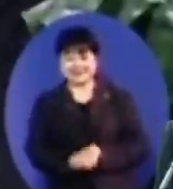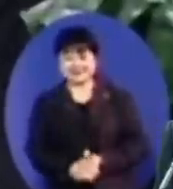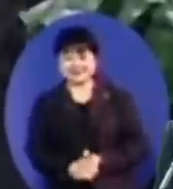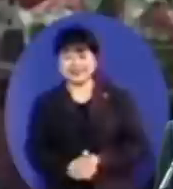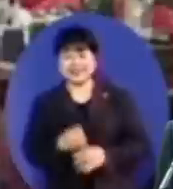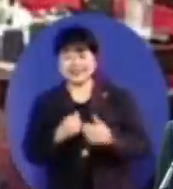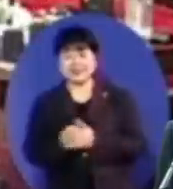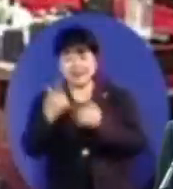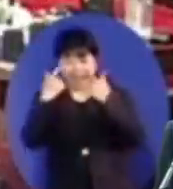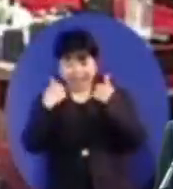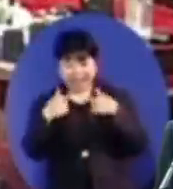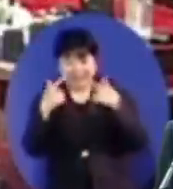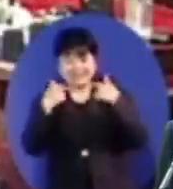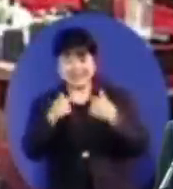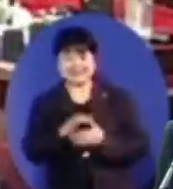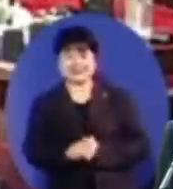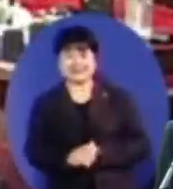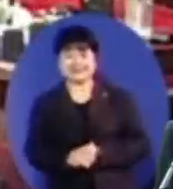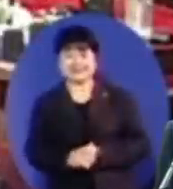그러므로 항상